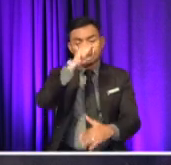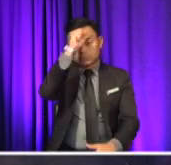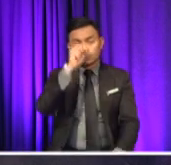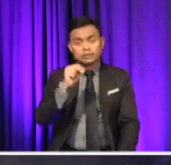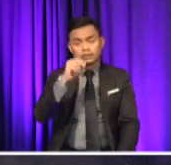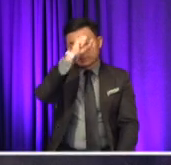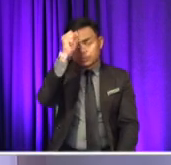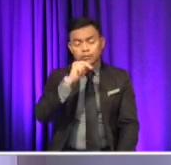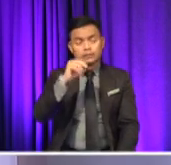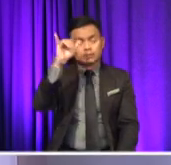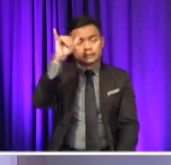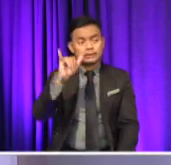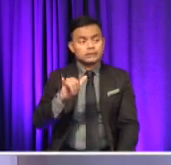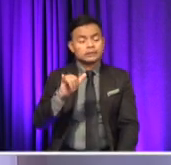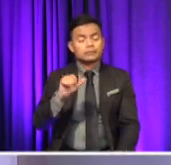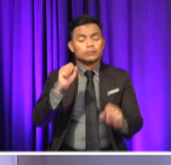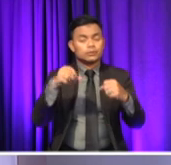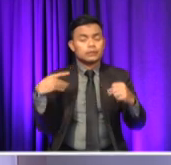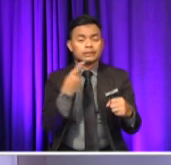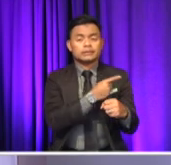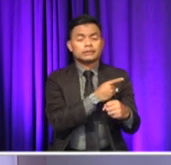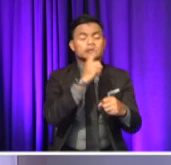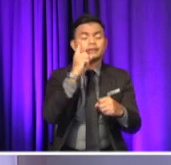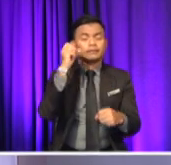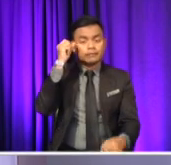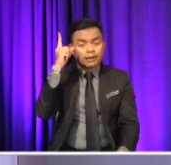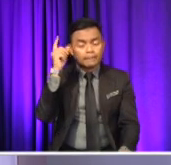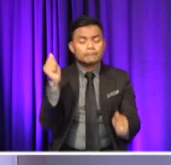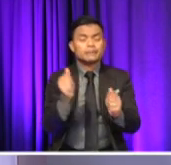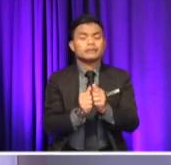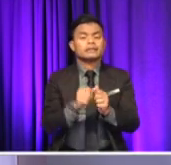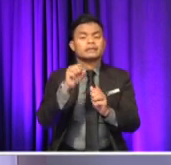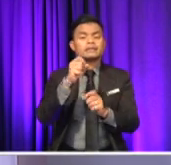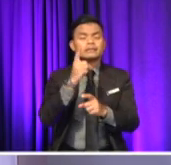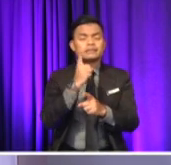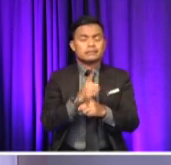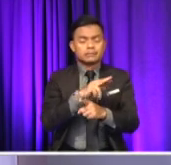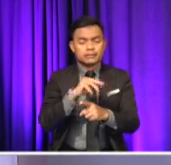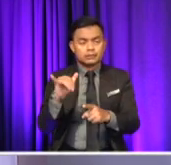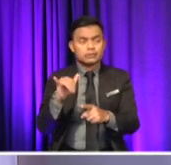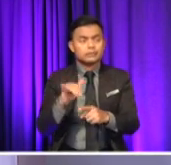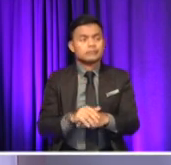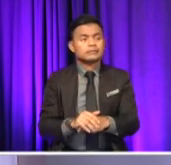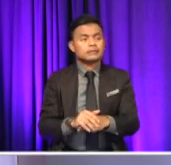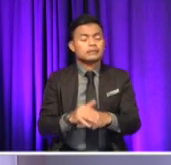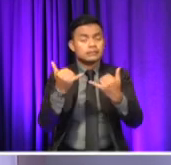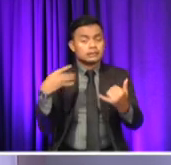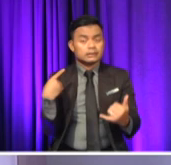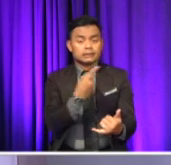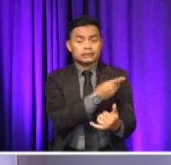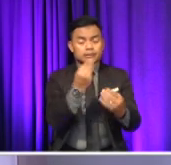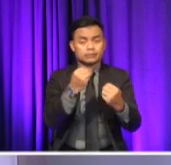dengan sebetulnya itulah sedikit pengenalan tentang begalan kuasa dan sekarang kita tidak melihat